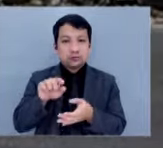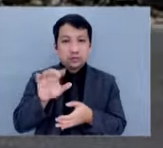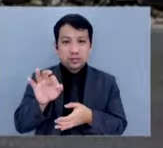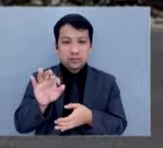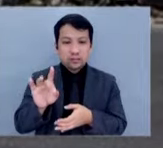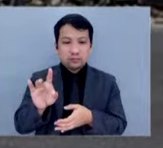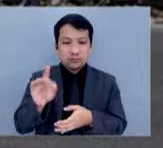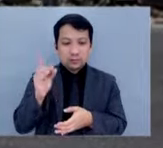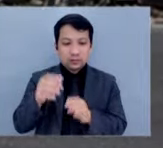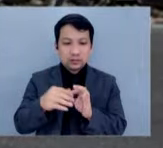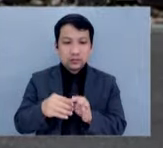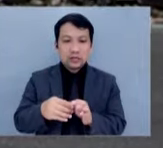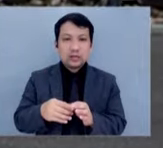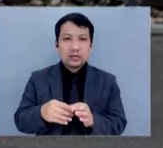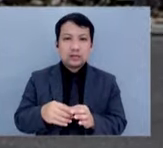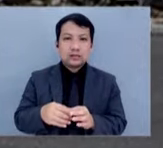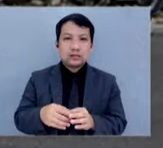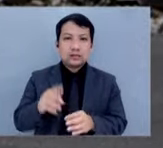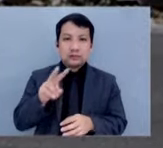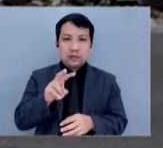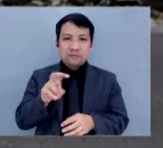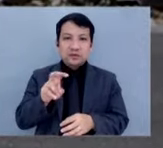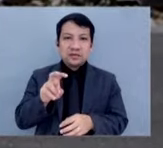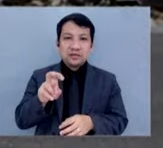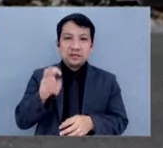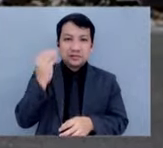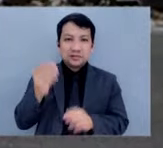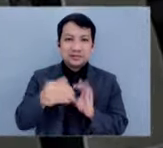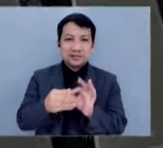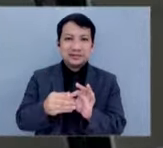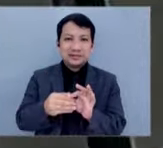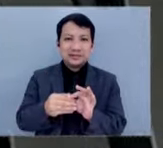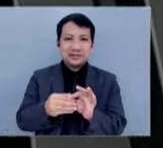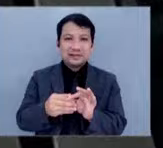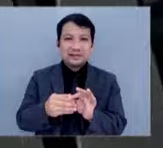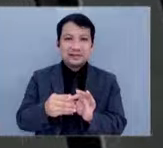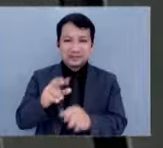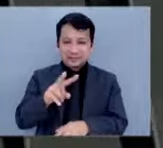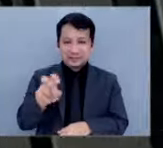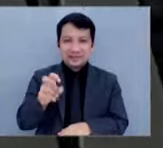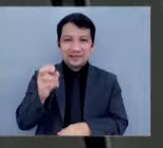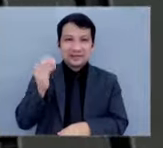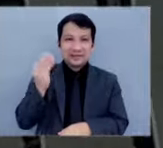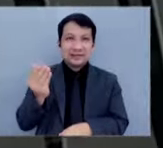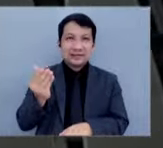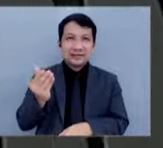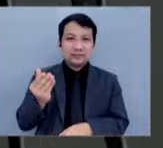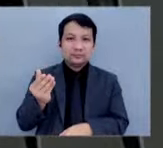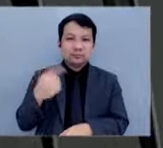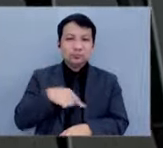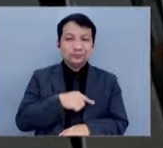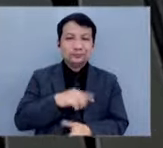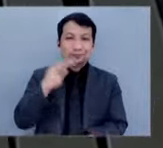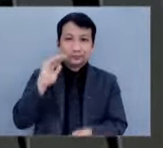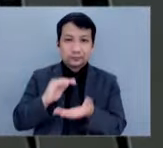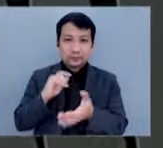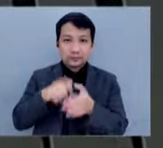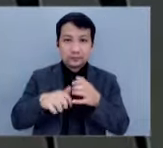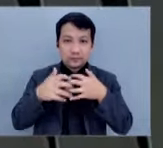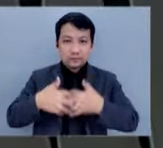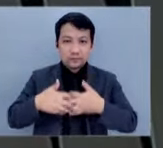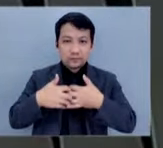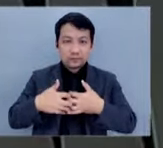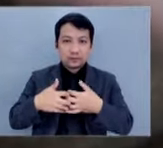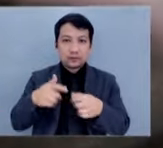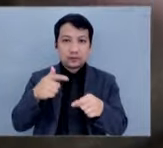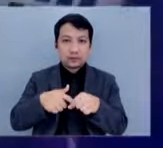halos 200 piso sa mga kumukonsumo ng 200 kilowatt hours. Ang bawas singil ay dahil sa pagbaba ng generation at transmission